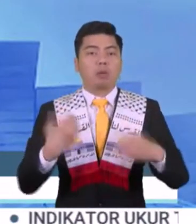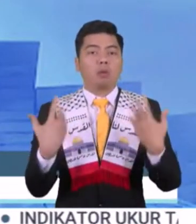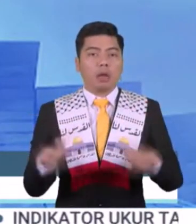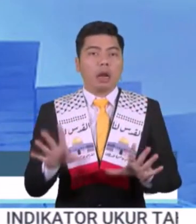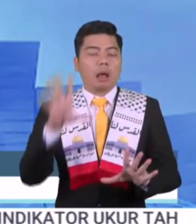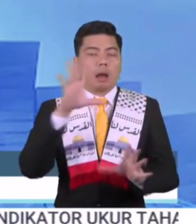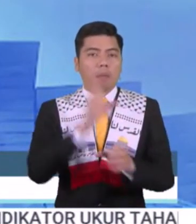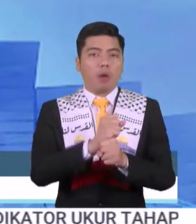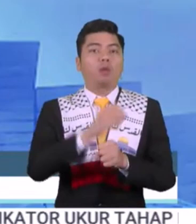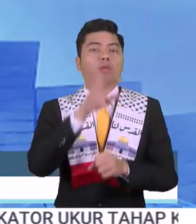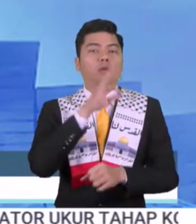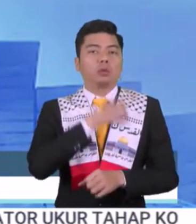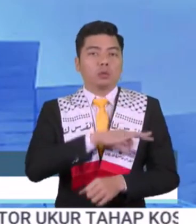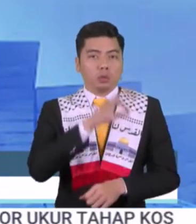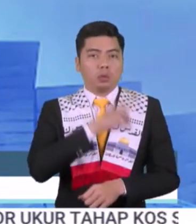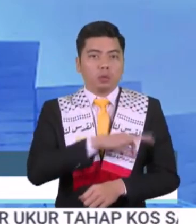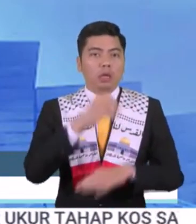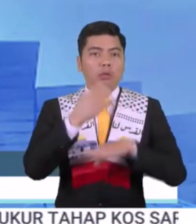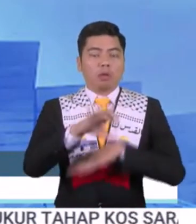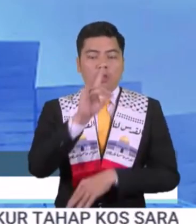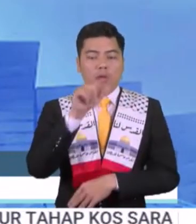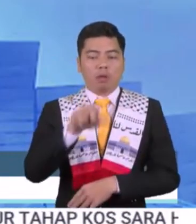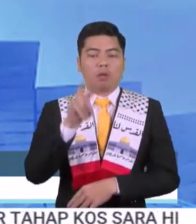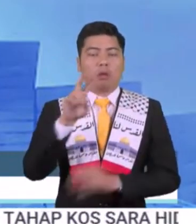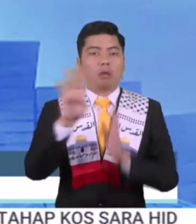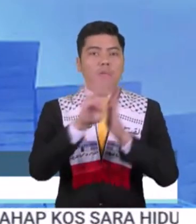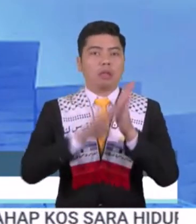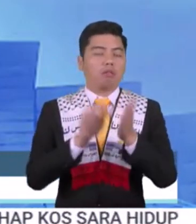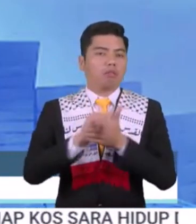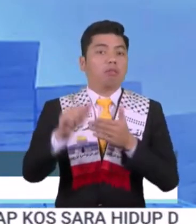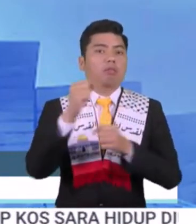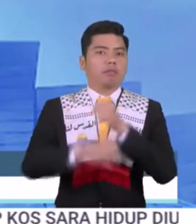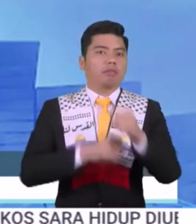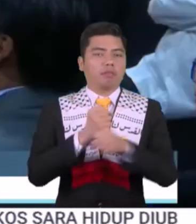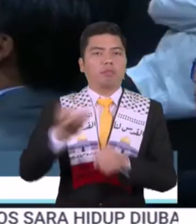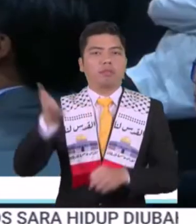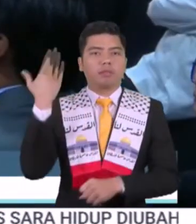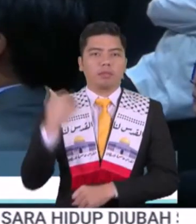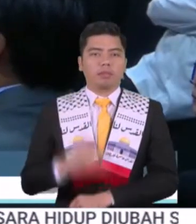memperoleh pendapatan ekspor RM8.2 bilion tahun lalu.